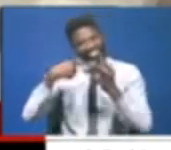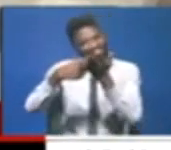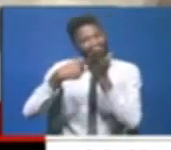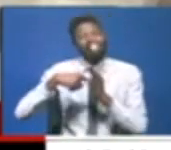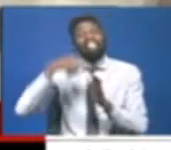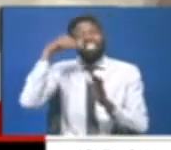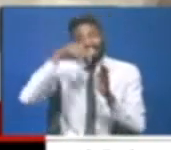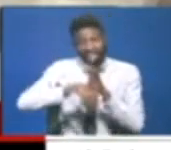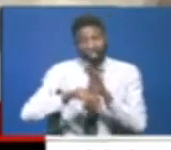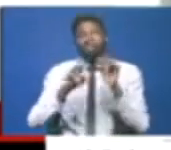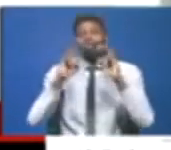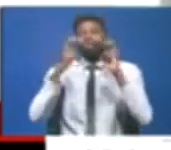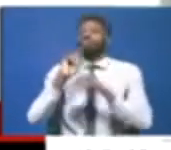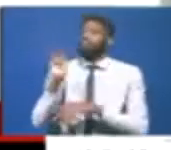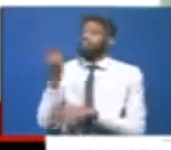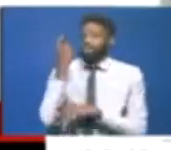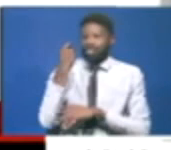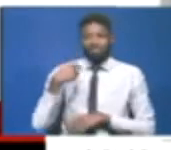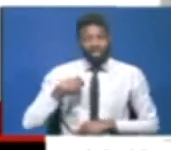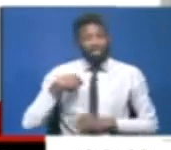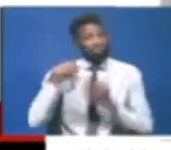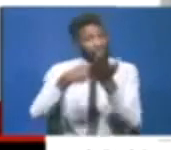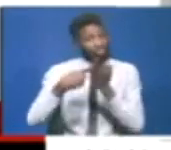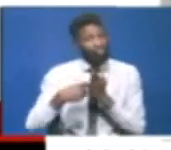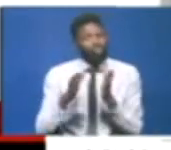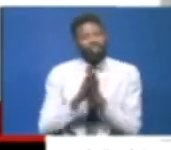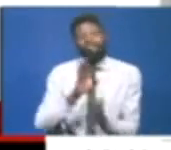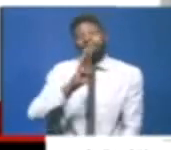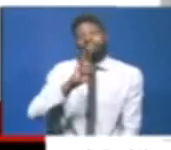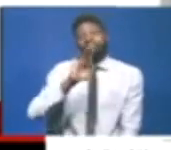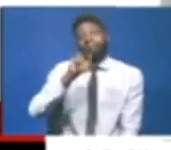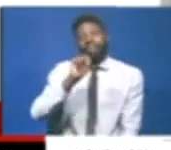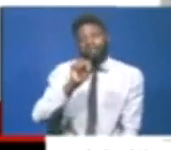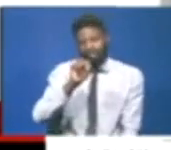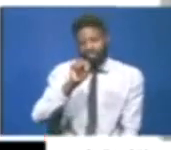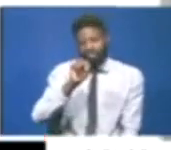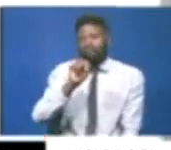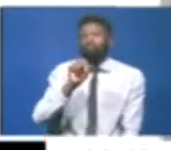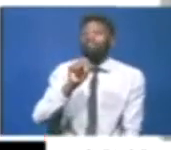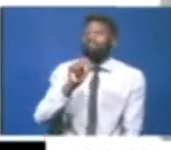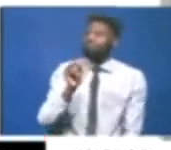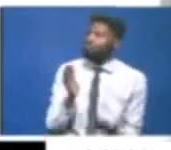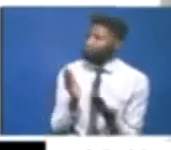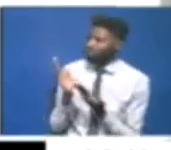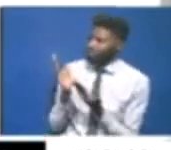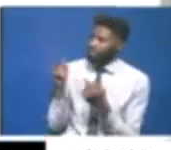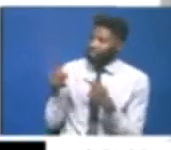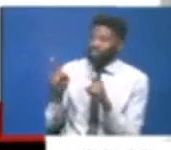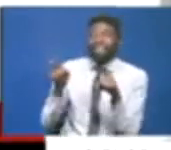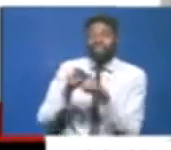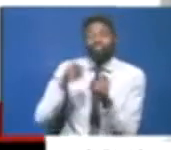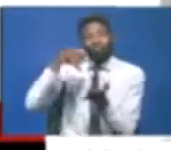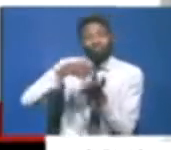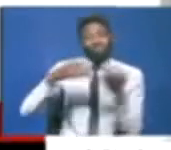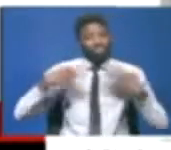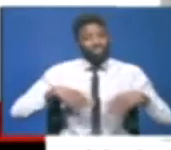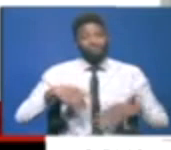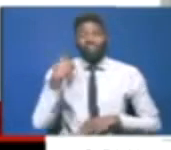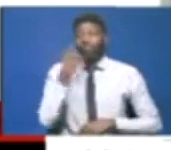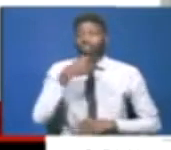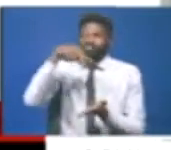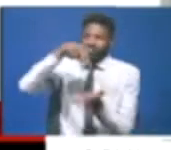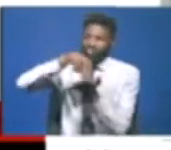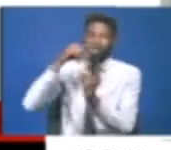taifa. Mtazamaji, nimekuwa nikizungumza naye Brian Lishenga au Dr. Brian Lishenga, ambaye ni mmoja wa wale ambao wanakimezea kiti